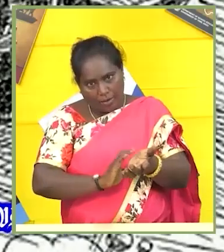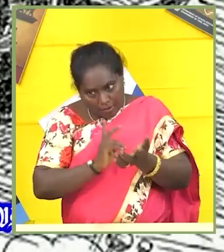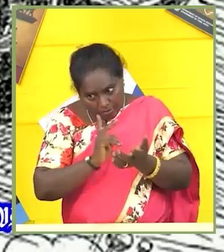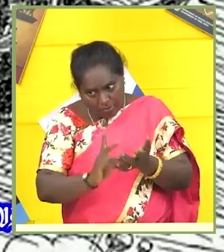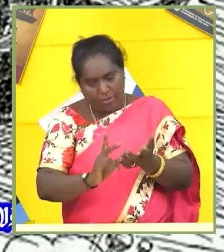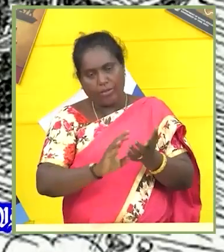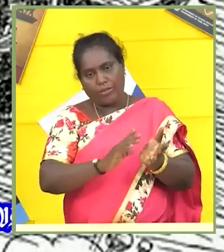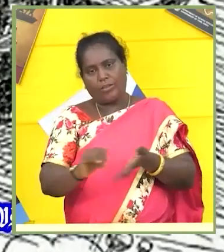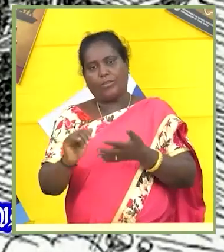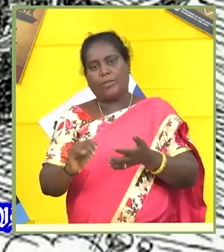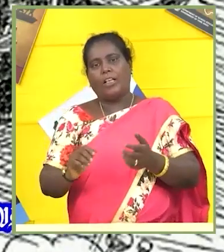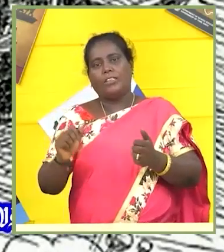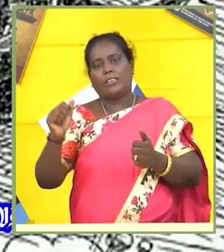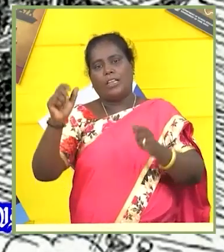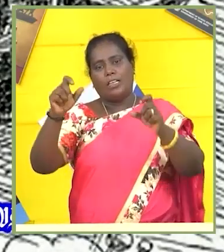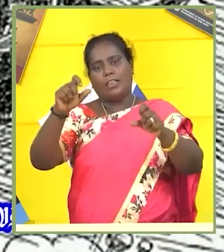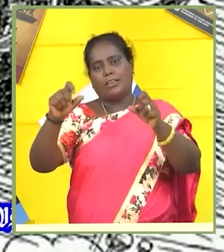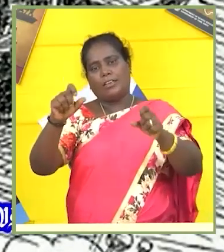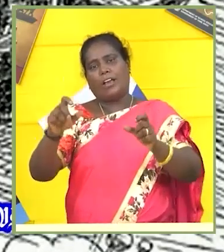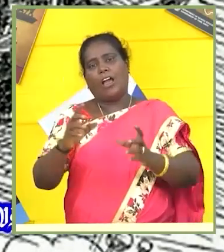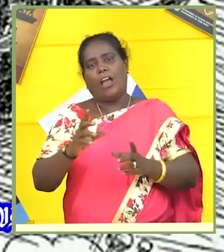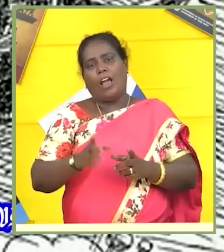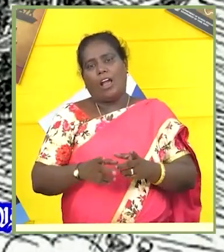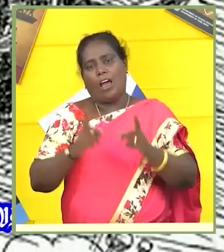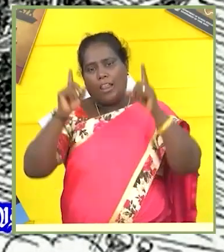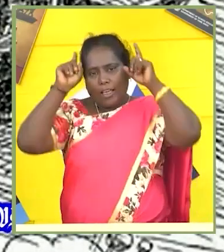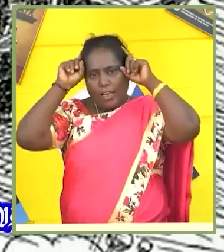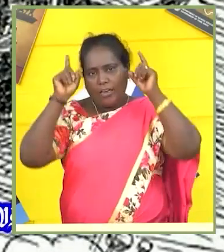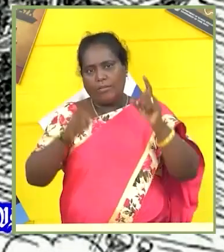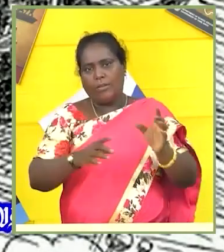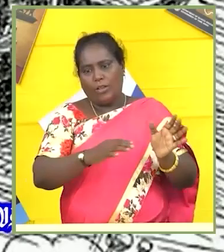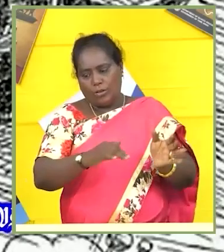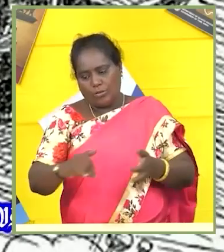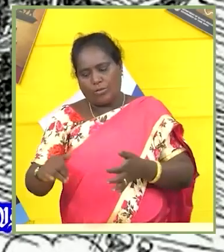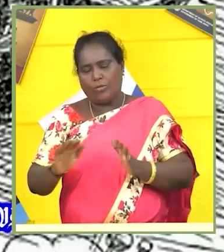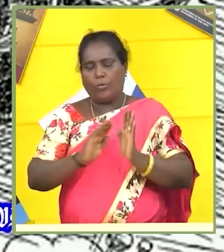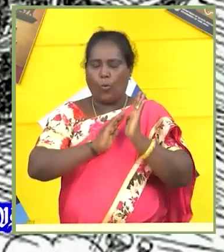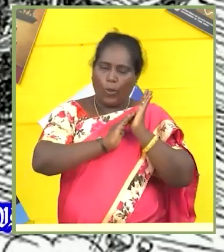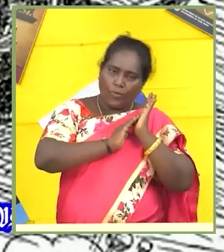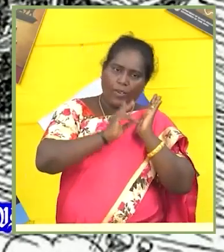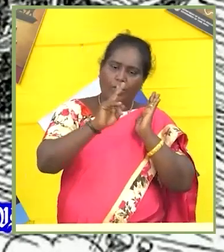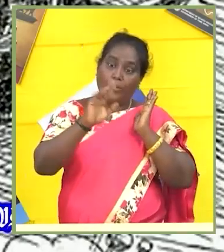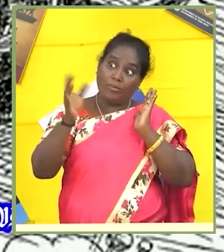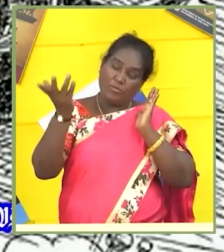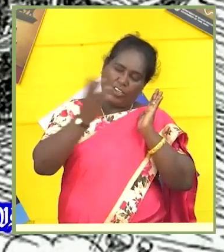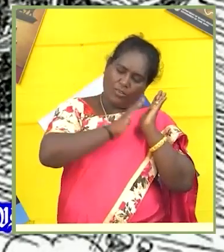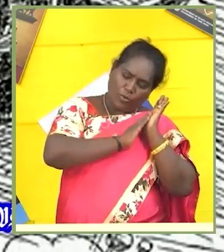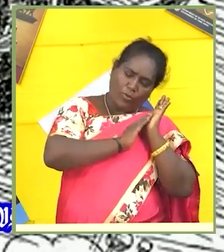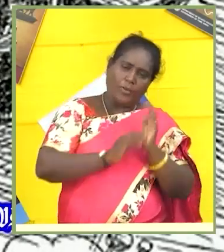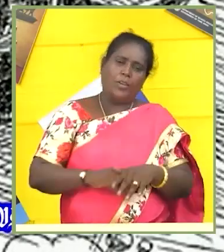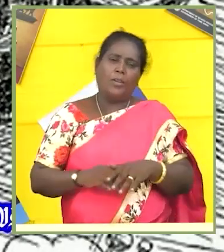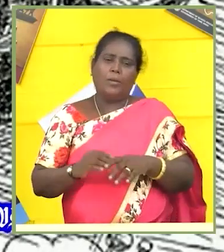கண்காணிப்பிலும் காவல்துறையினரின் தொடர் கண்காணிப்பிலும் இருக்க வேண்டும். ஜல்லிக்கட்டு காளைகள் களத்துக்கு கொண்டு வருவதற்கு